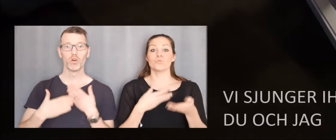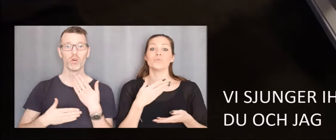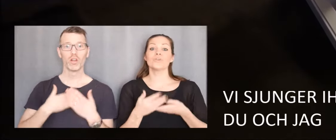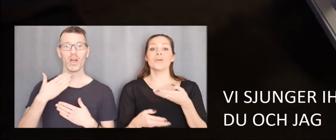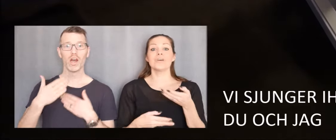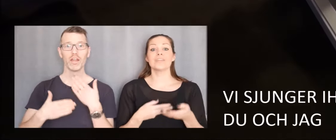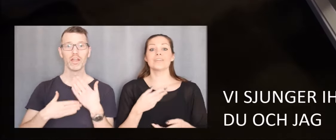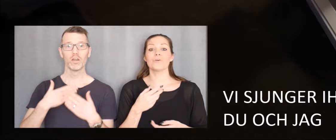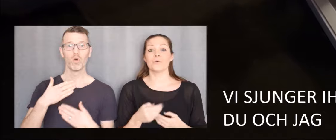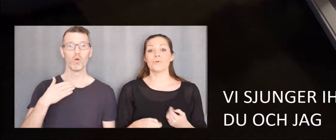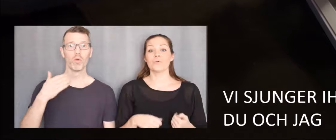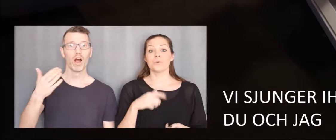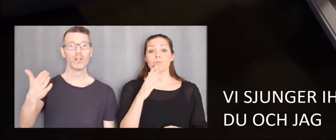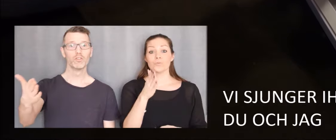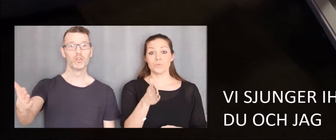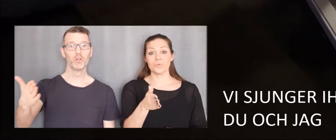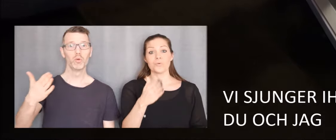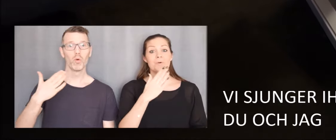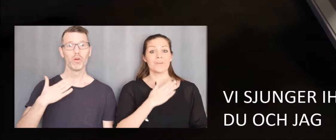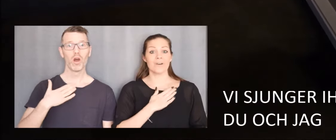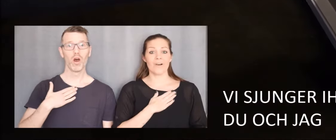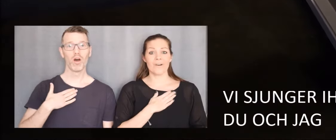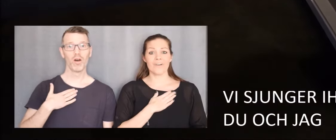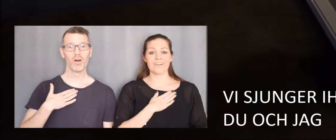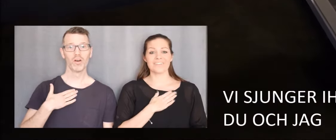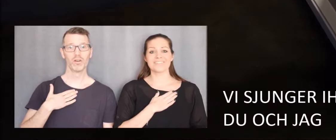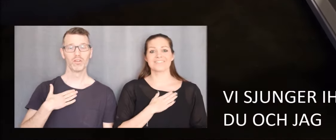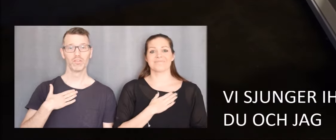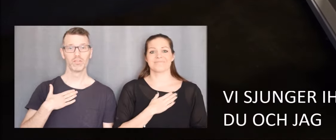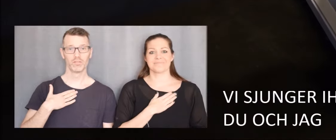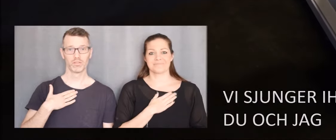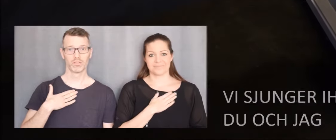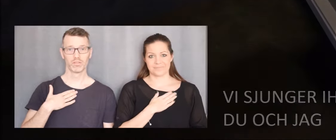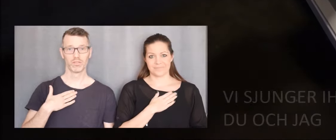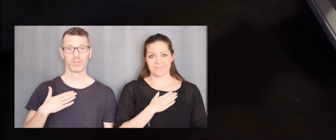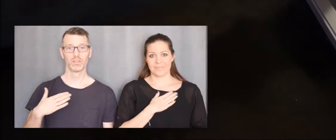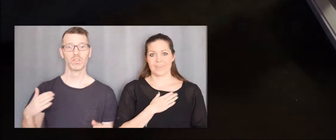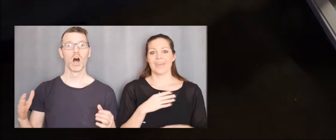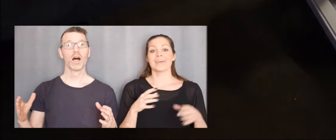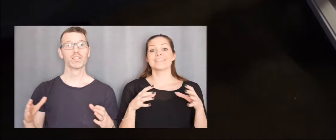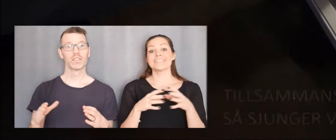Vi sjunger ihop, du och jag.